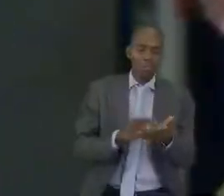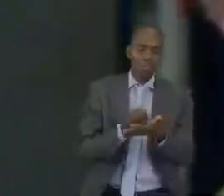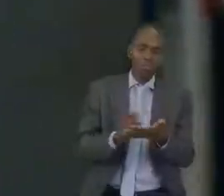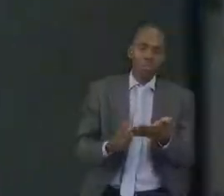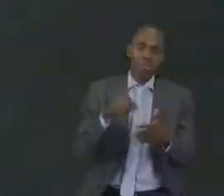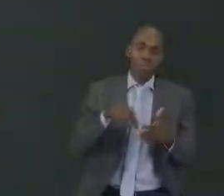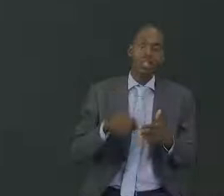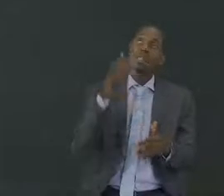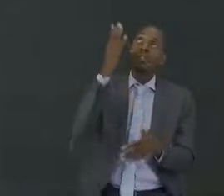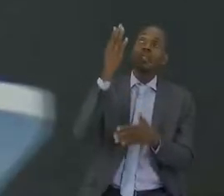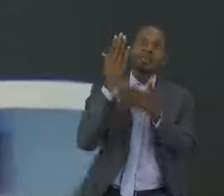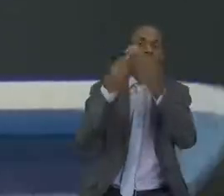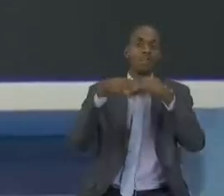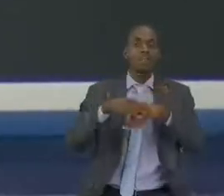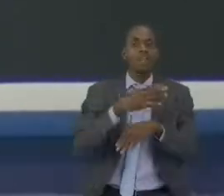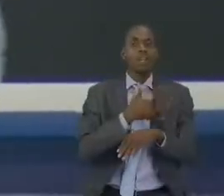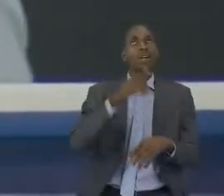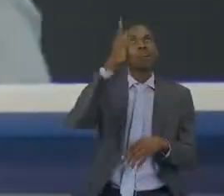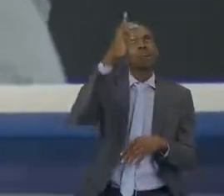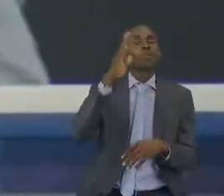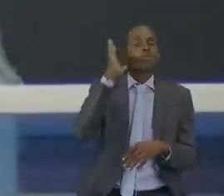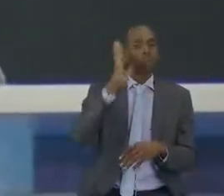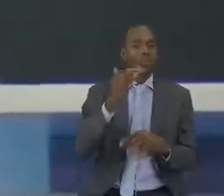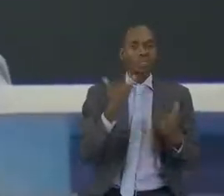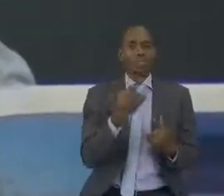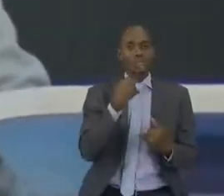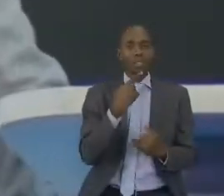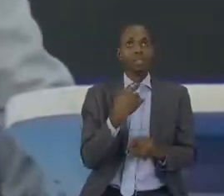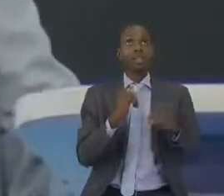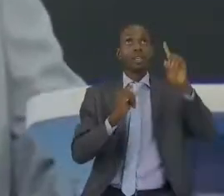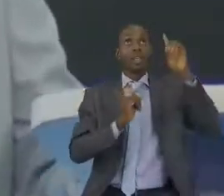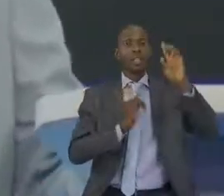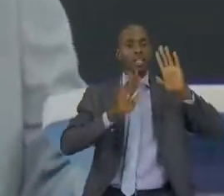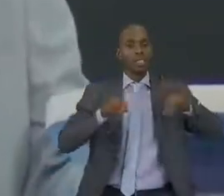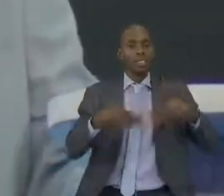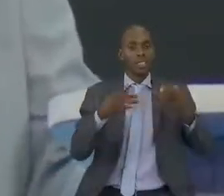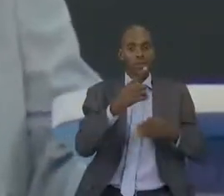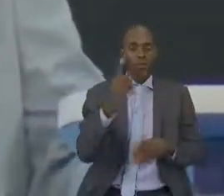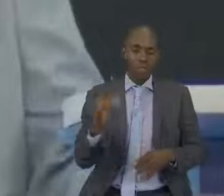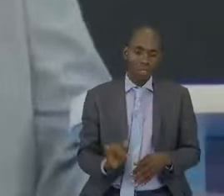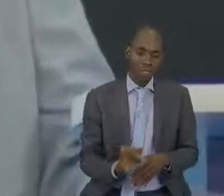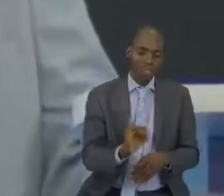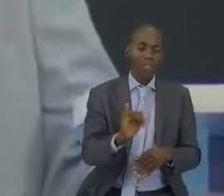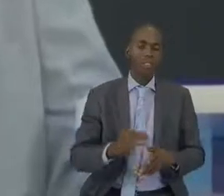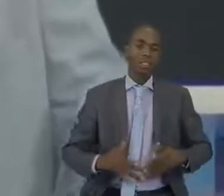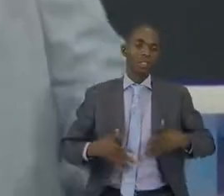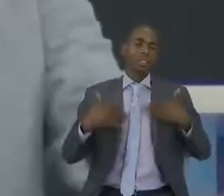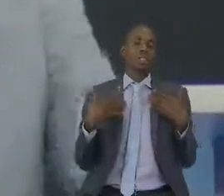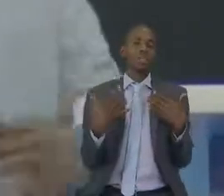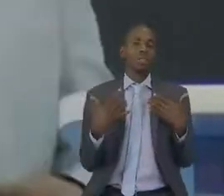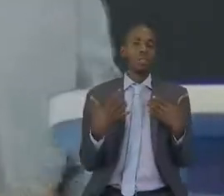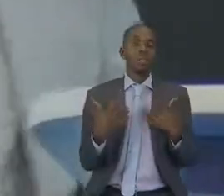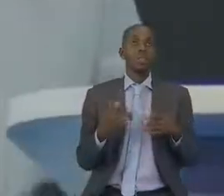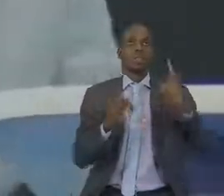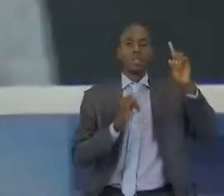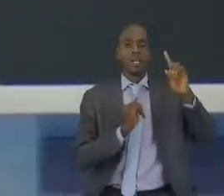Dieu dira, je te donne la vie éternelle, la vie sans fin. Je te donnerai